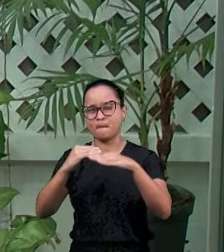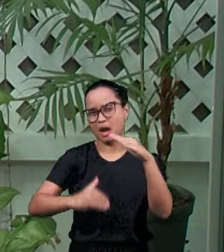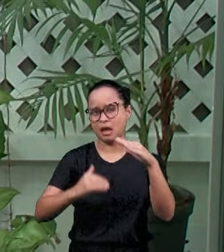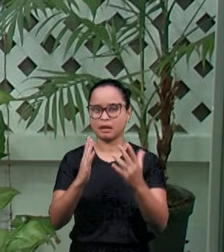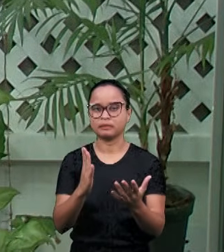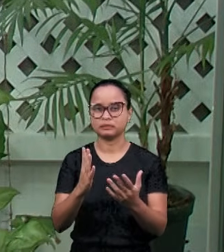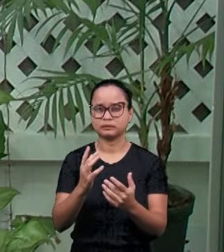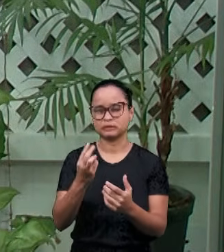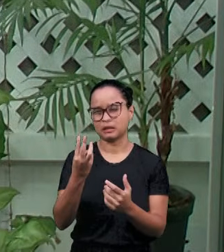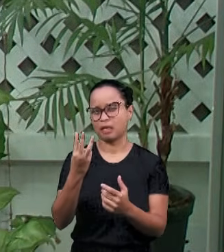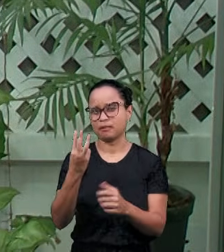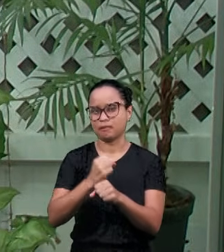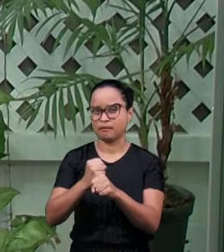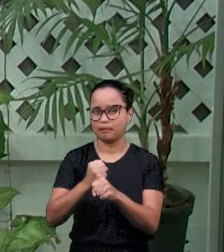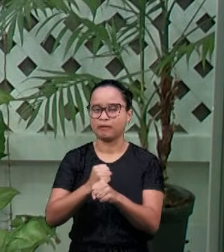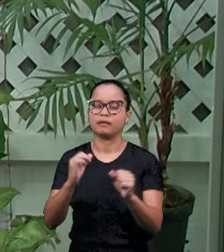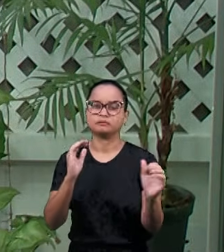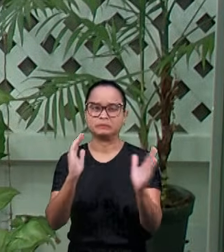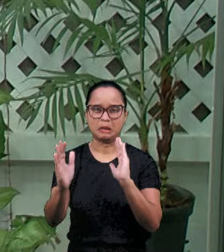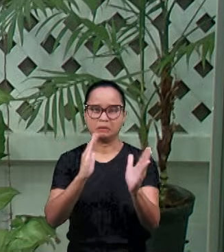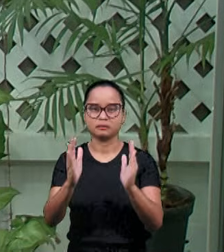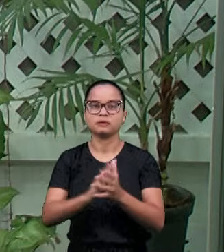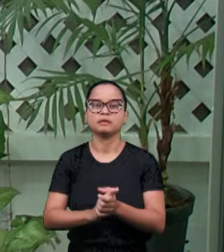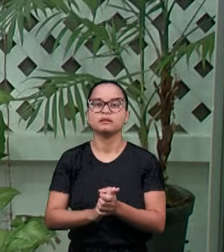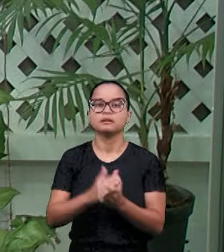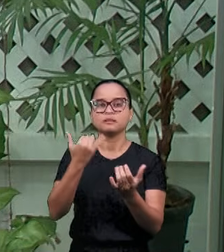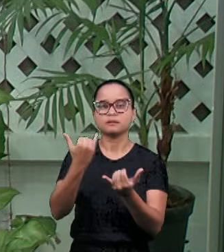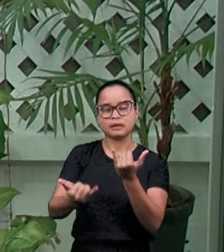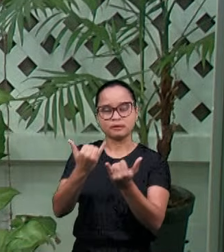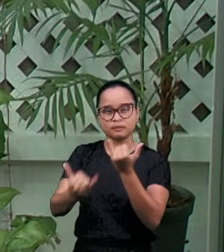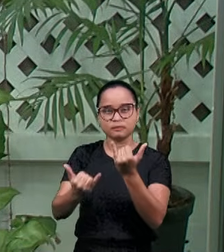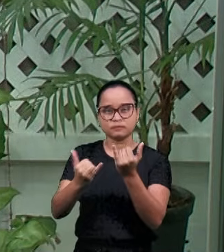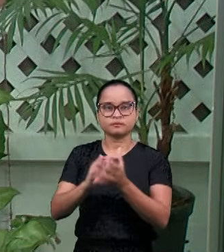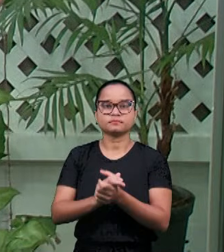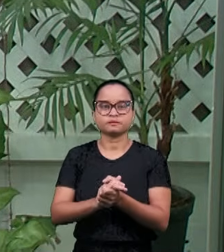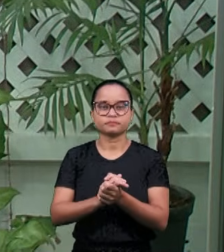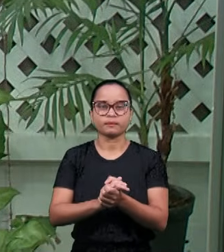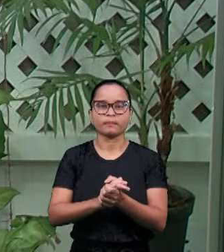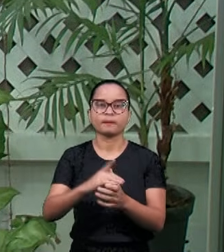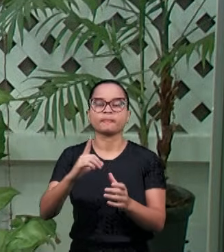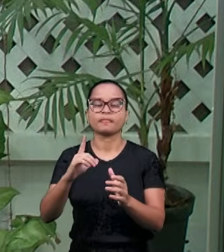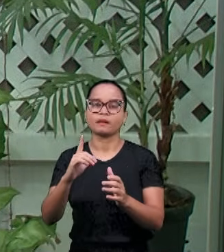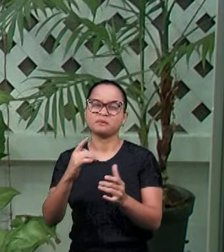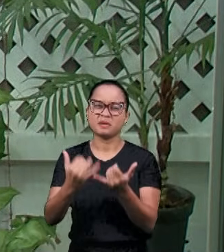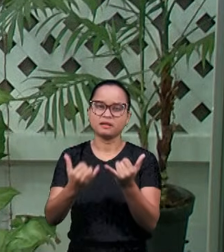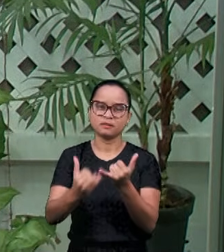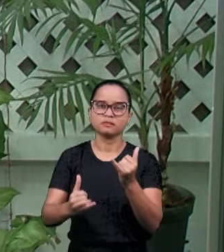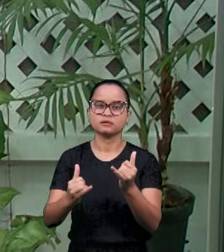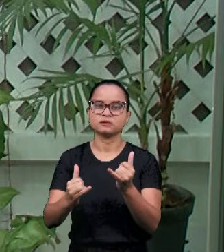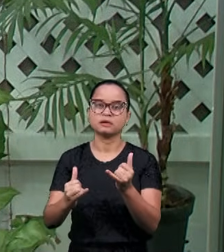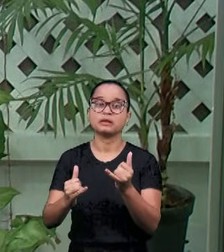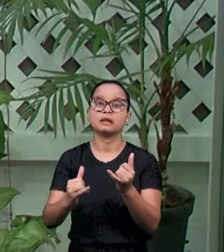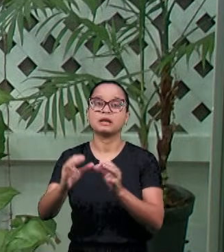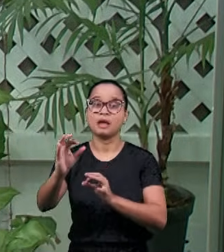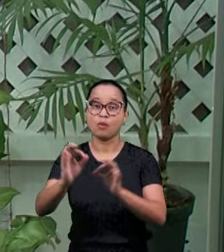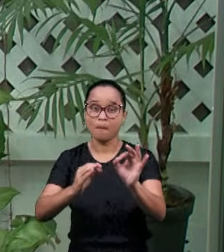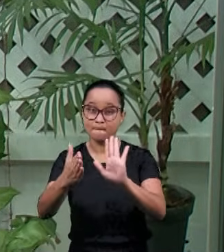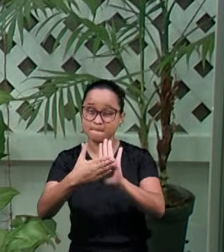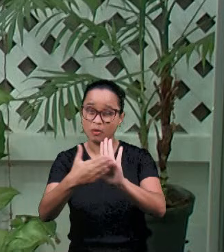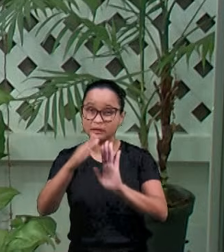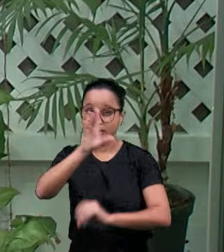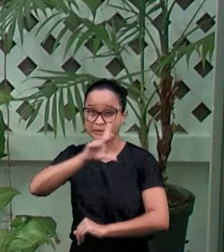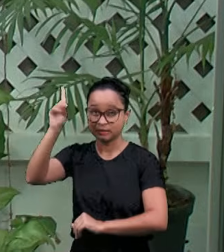pas préoccupé. Ça peut être même très semblable au projet de Dieu, la vie de l'homme,